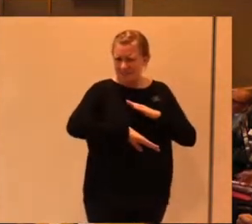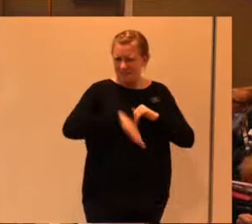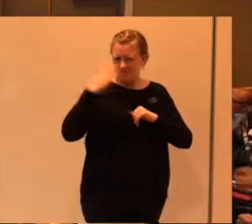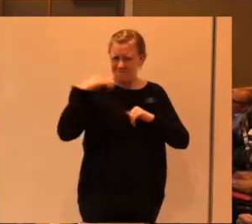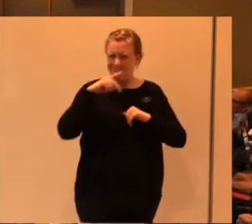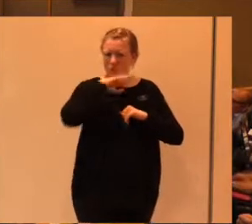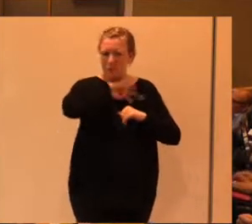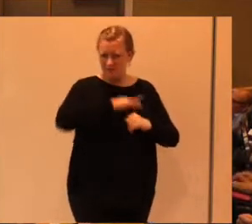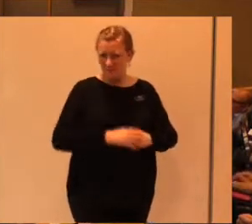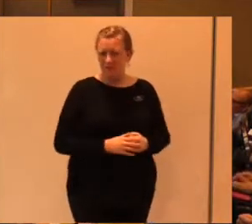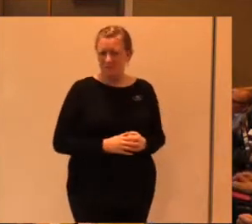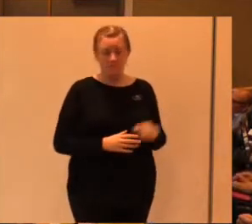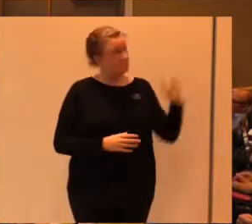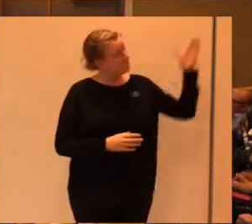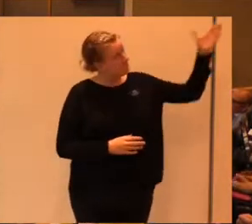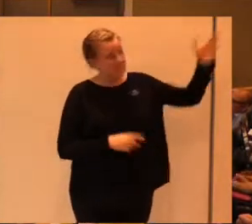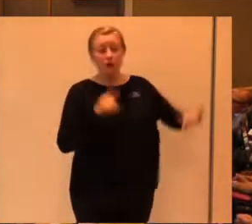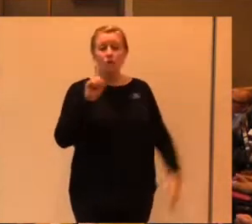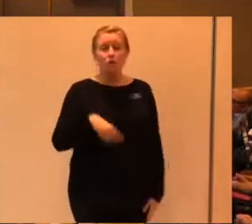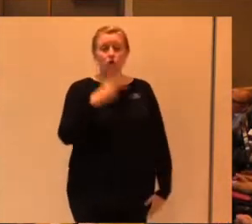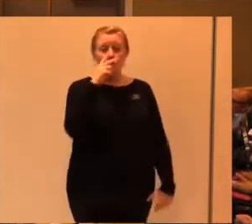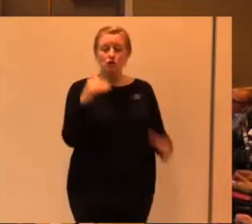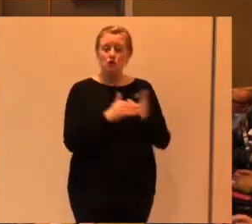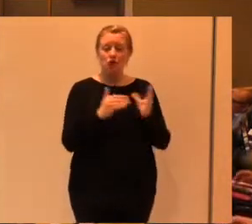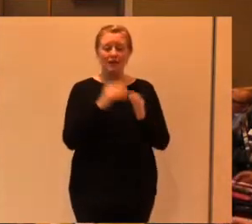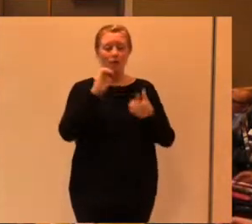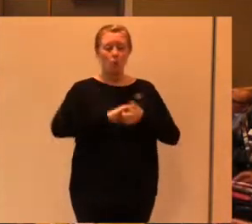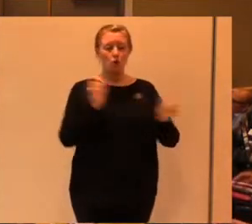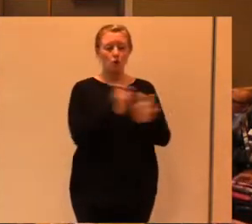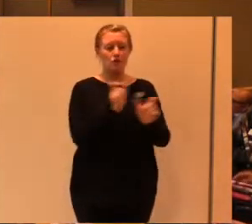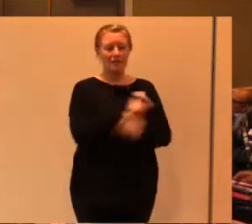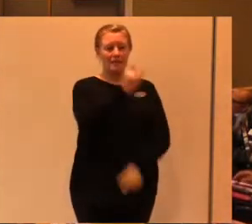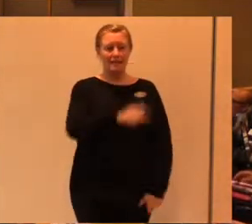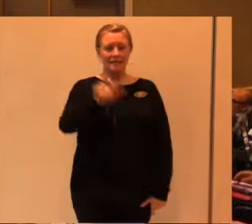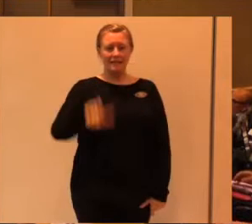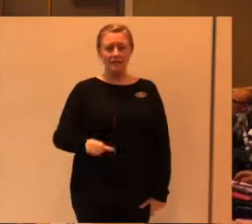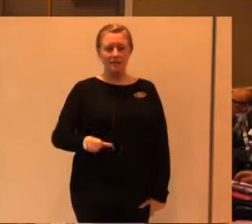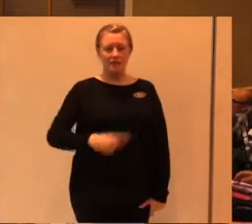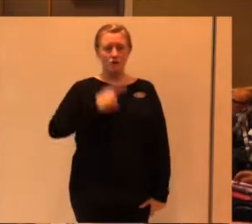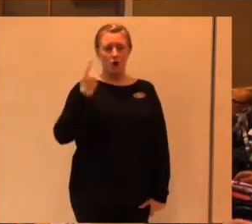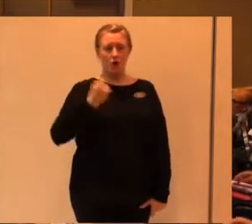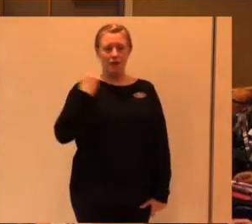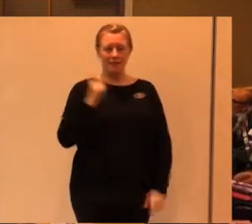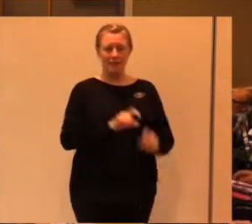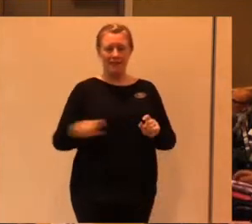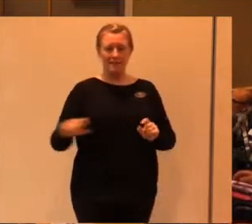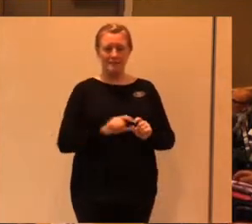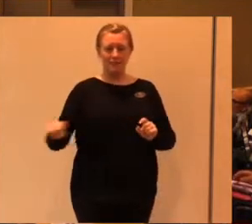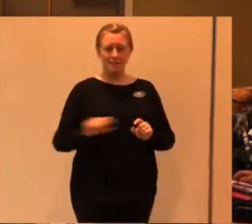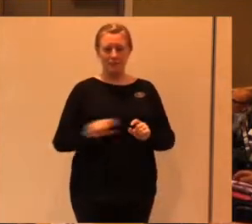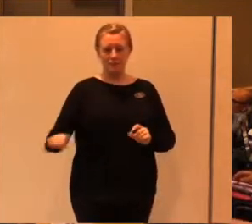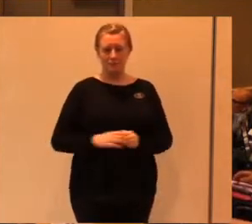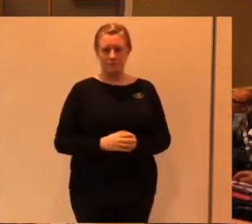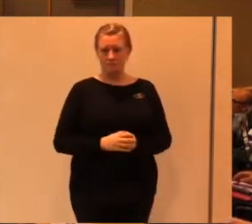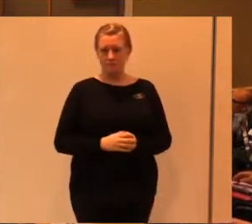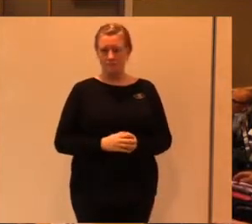sedan. För synskadade och dyslektiker. Talande textremsa. Talande